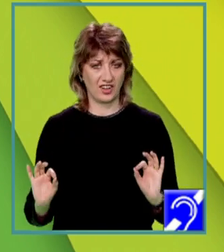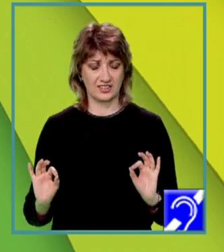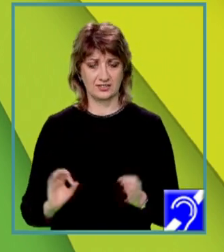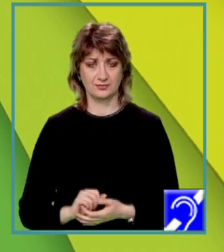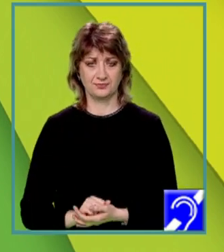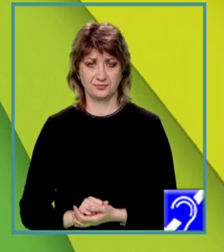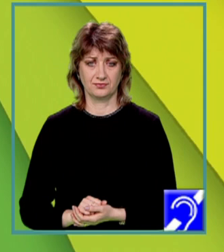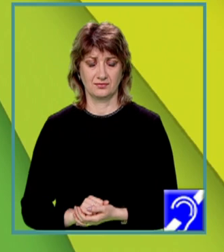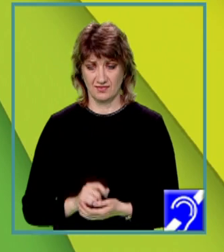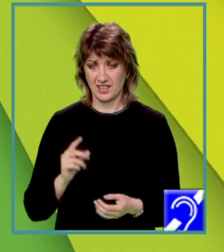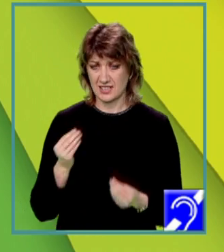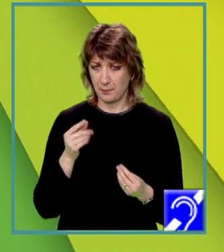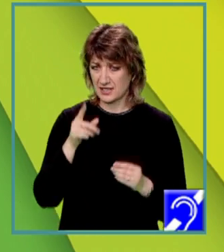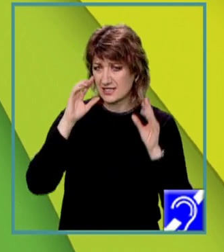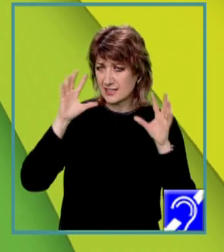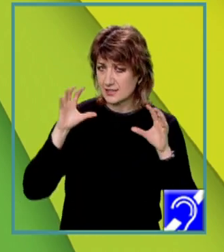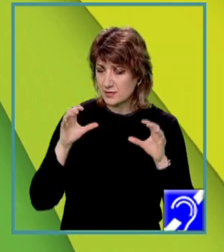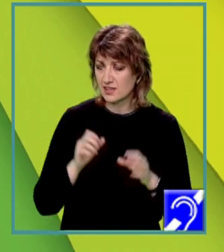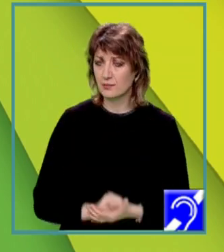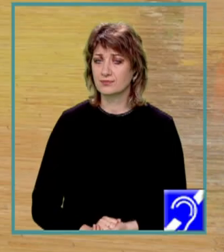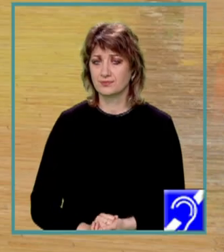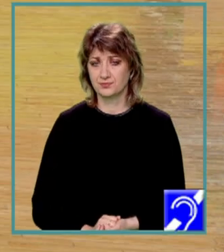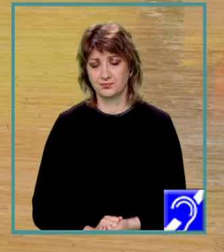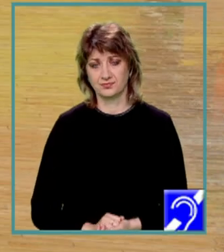de în de reținut acest fapt